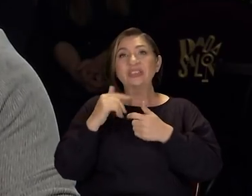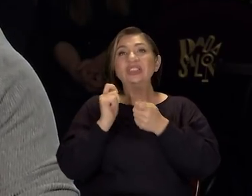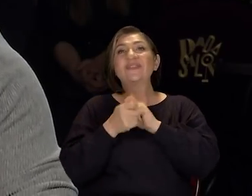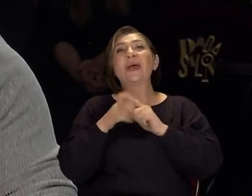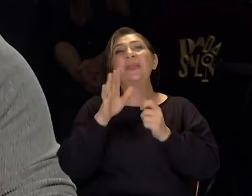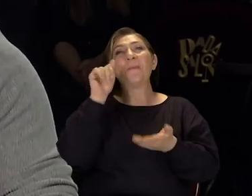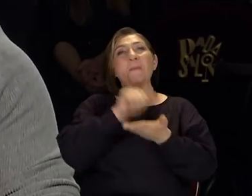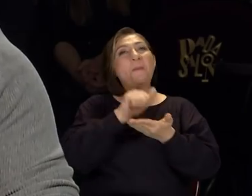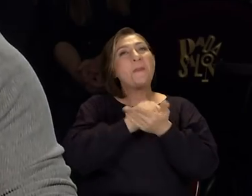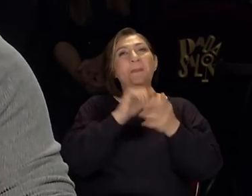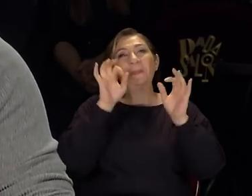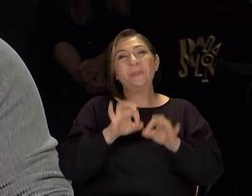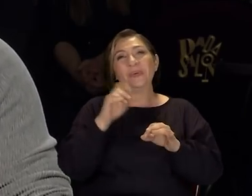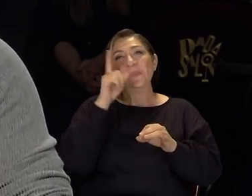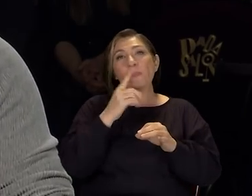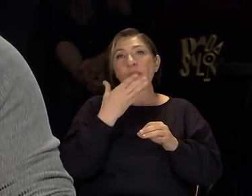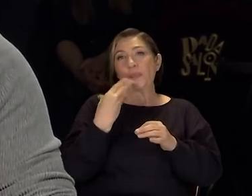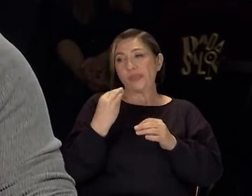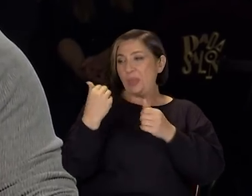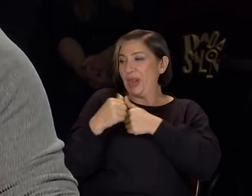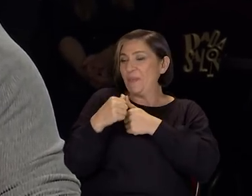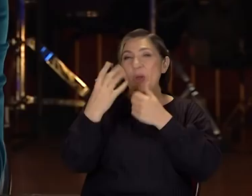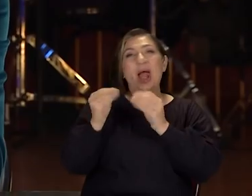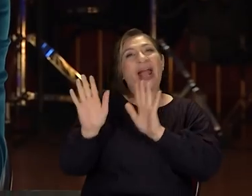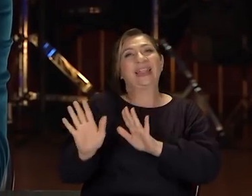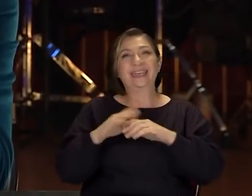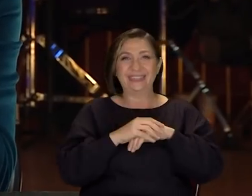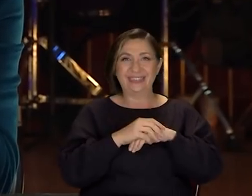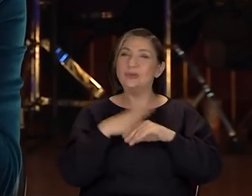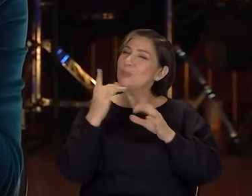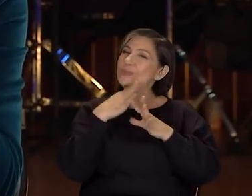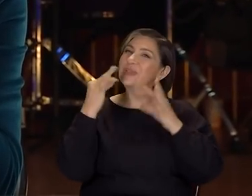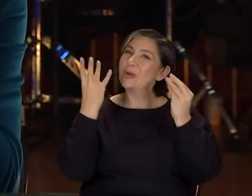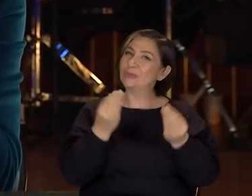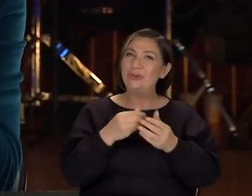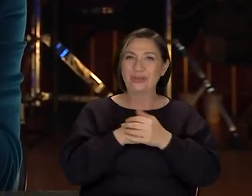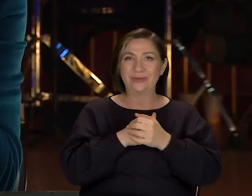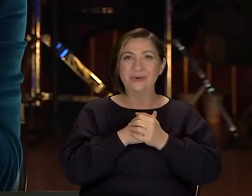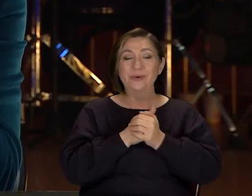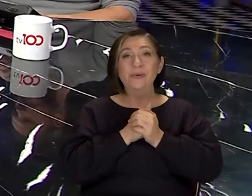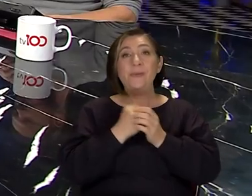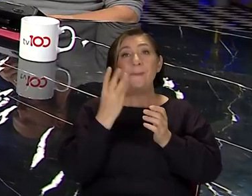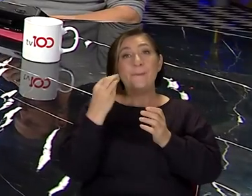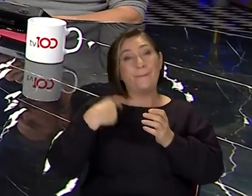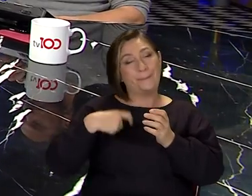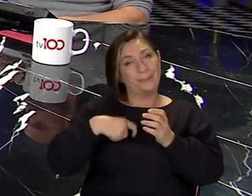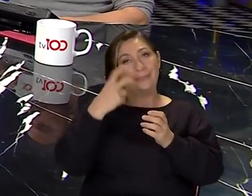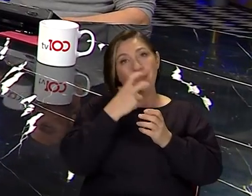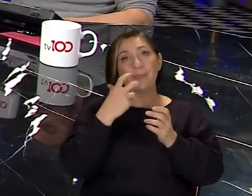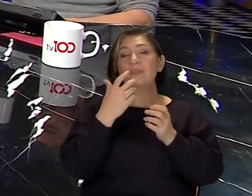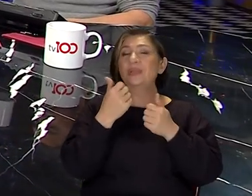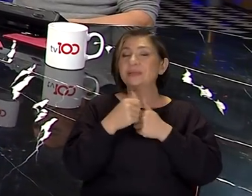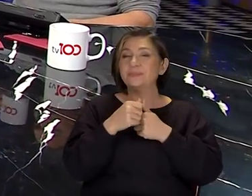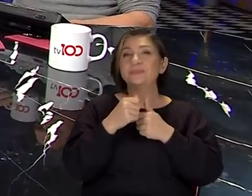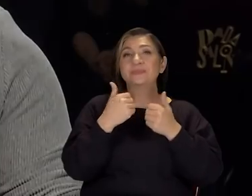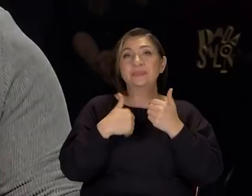Ha. Güzel karım olarak kaldı. Ne güzel ama, o da mutlu olmuştur böyle bir tabii şey. Tabii ki, çok özel bir şarkı karım, oldu. Karım, eşim, sevgilim. O